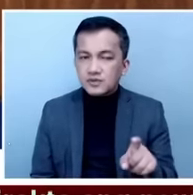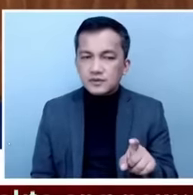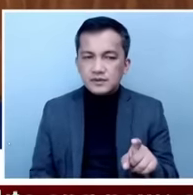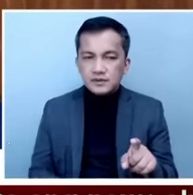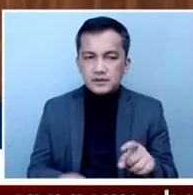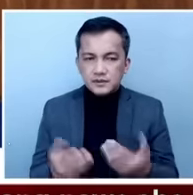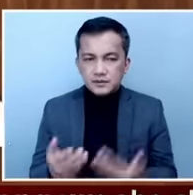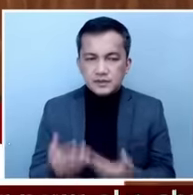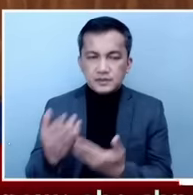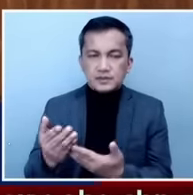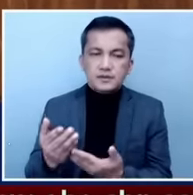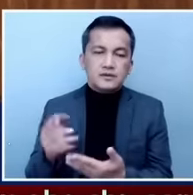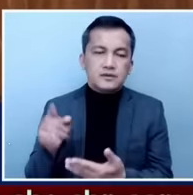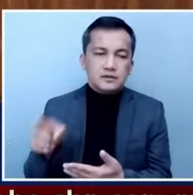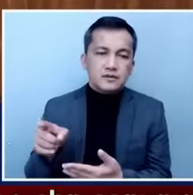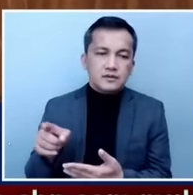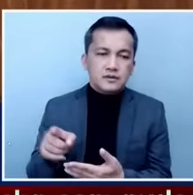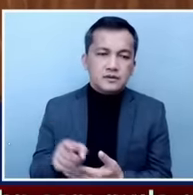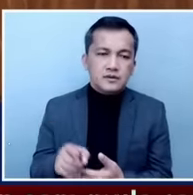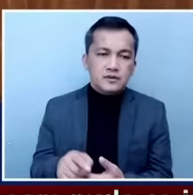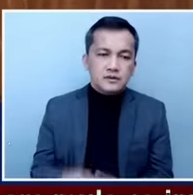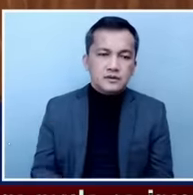it to the